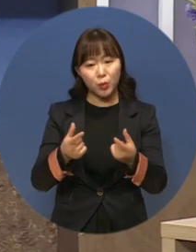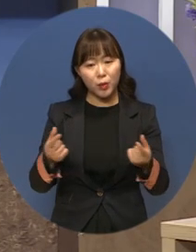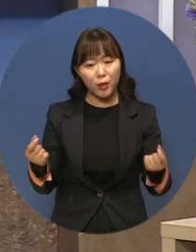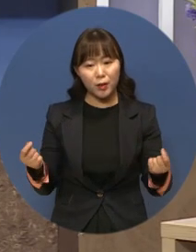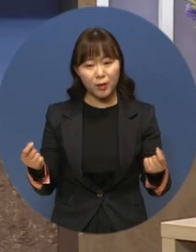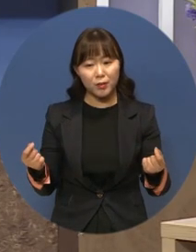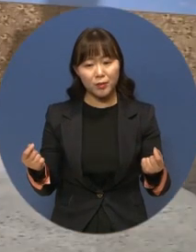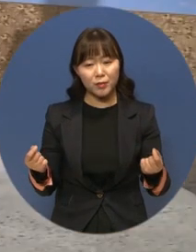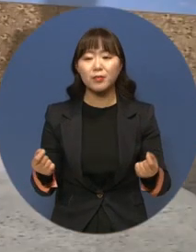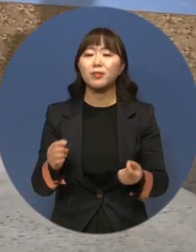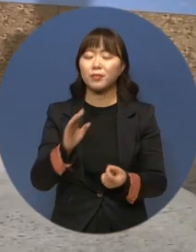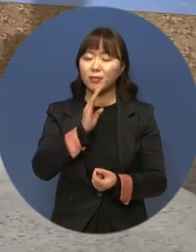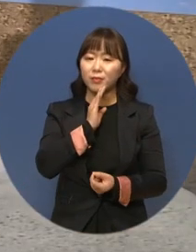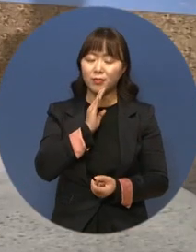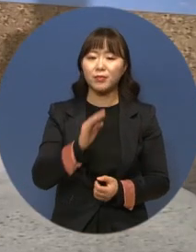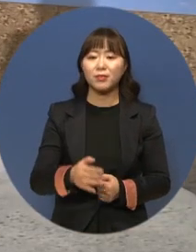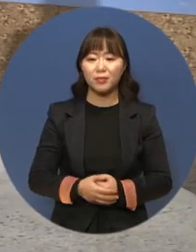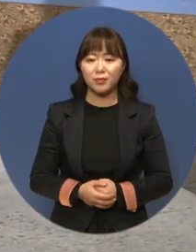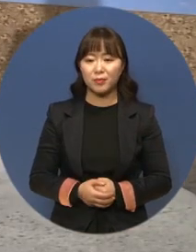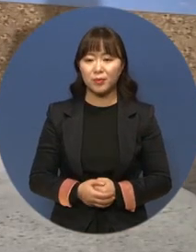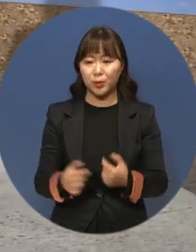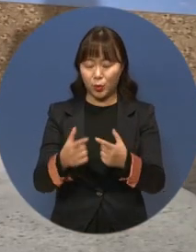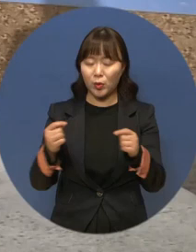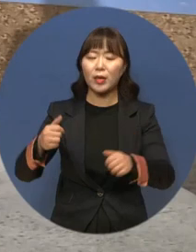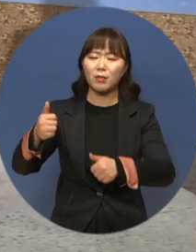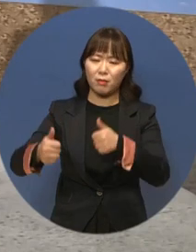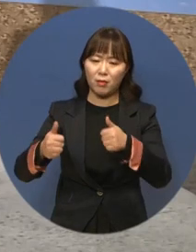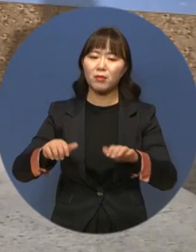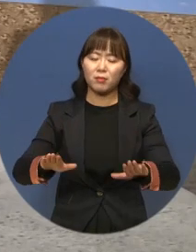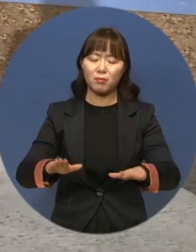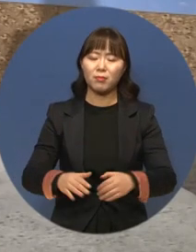동일한 그렇죠. 건가요? 동일하게 경쟁을 하죠. 예.